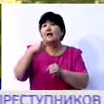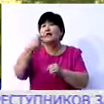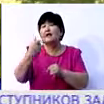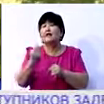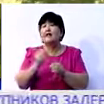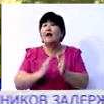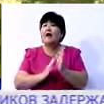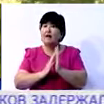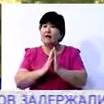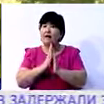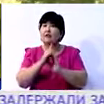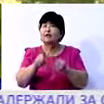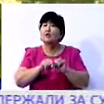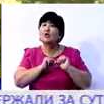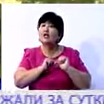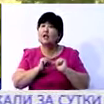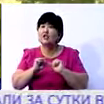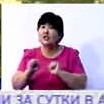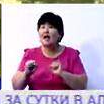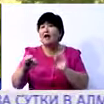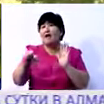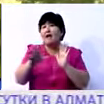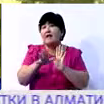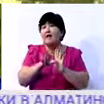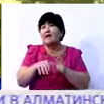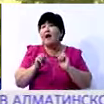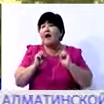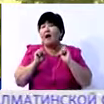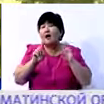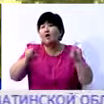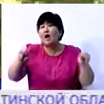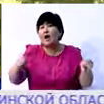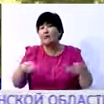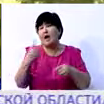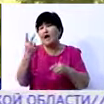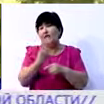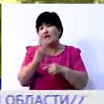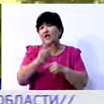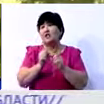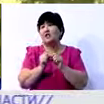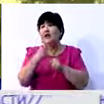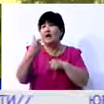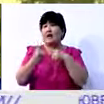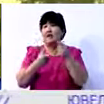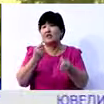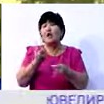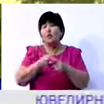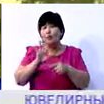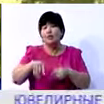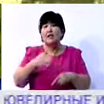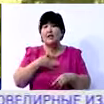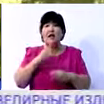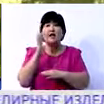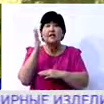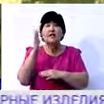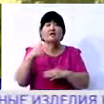Естественно, растение тоже защищается и энергию отдает на образование вторичных листьев. И после этого наши